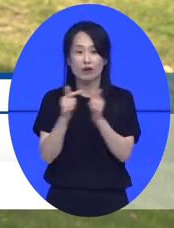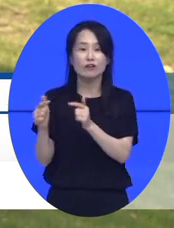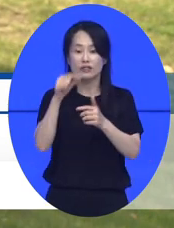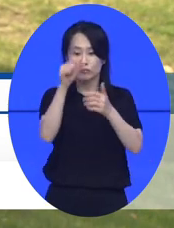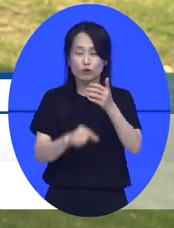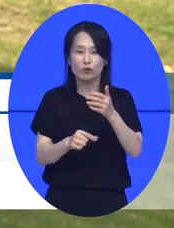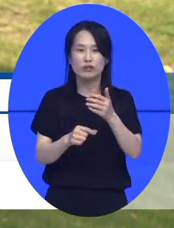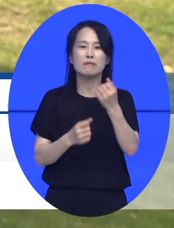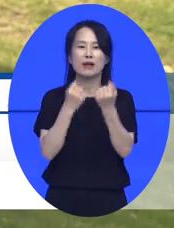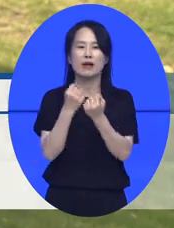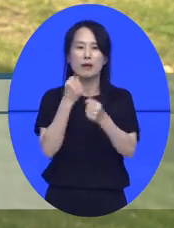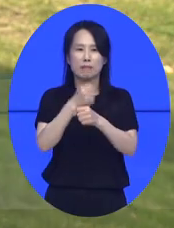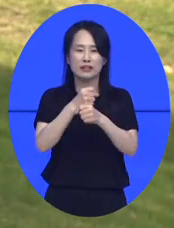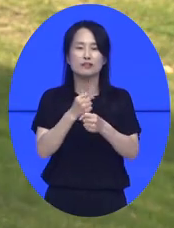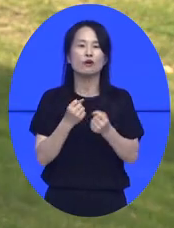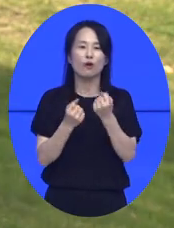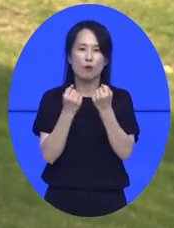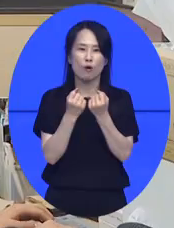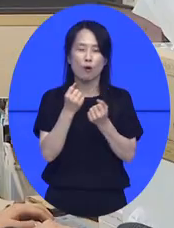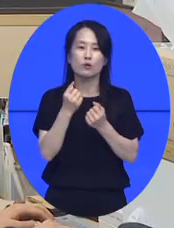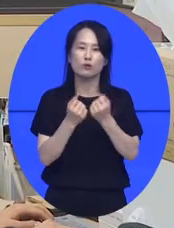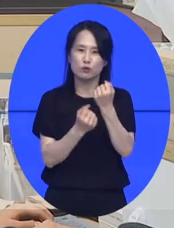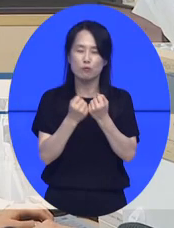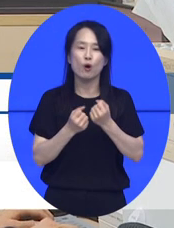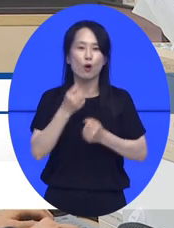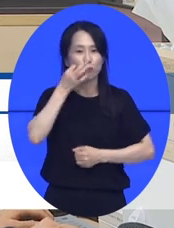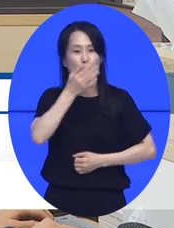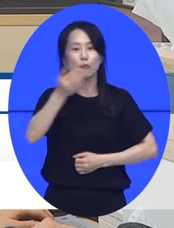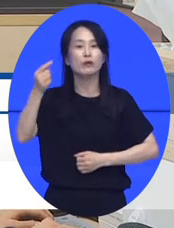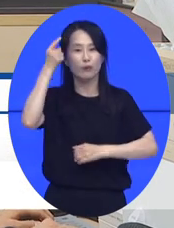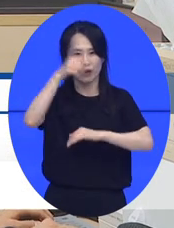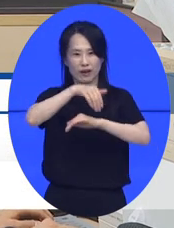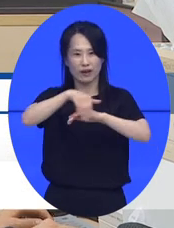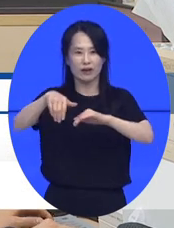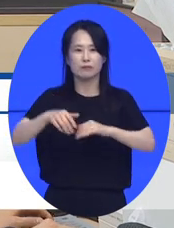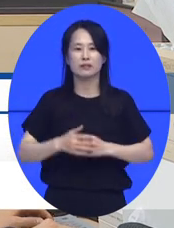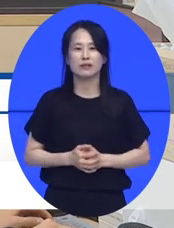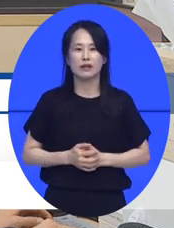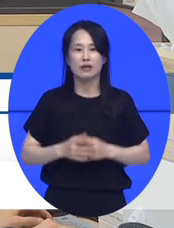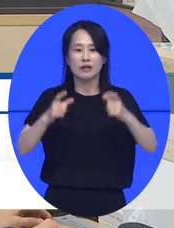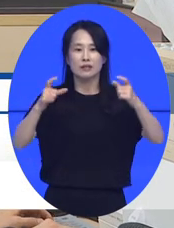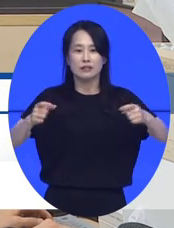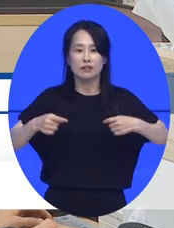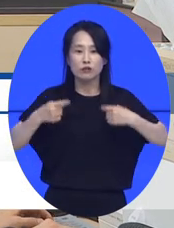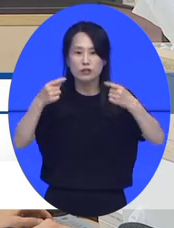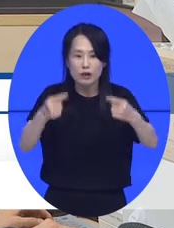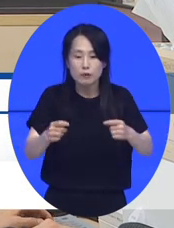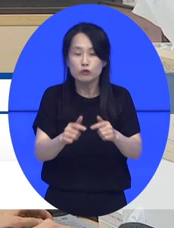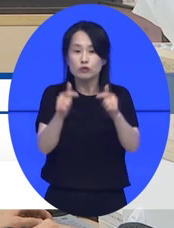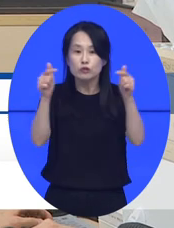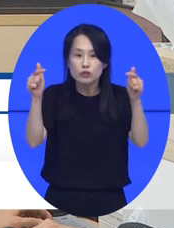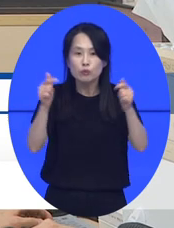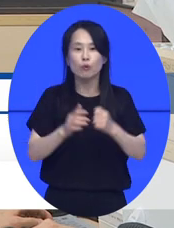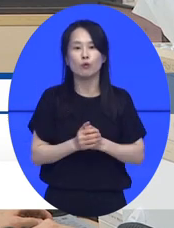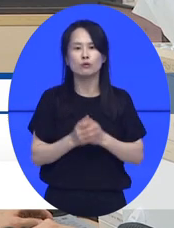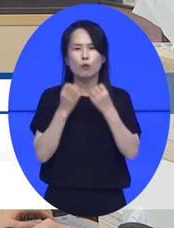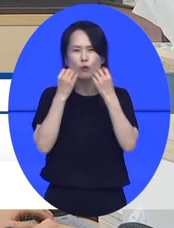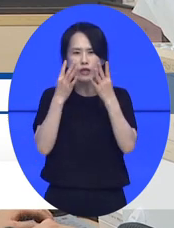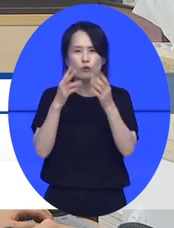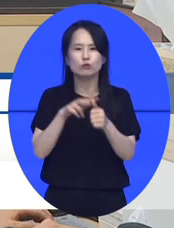관광객들에게 제공할 예정입니다 지역 참여형 관광 및 새로운 여행 트렌드 확산 기조에